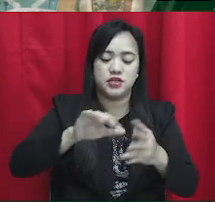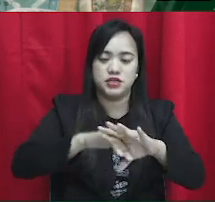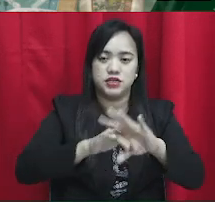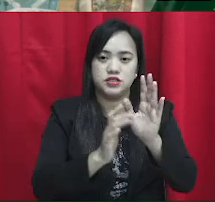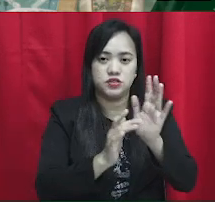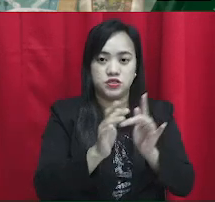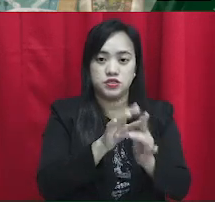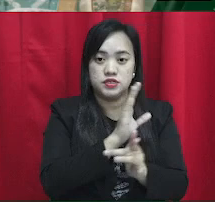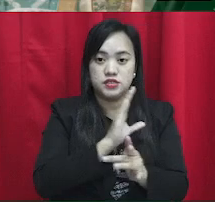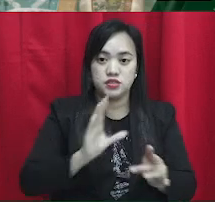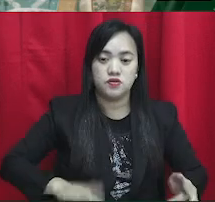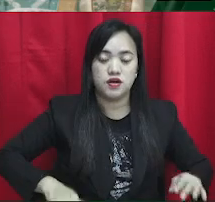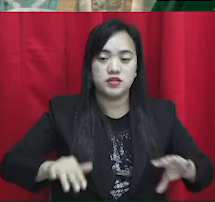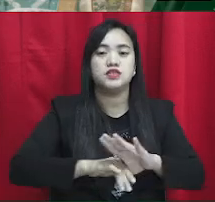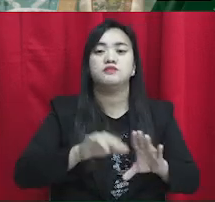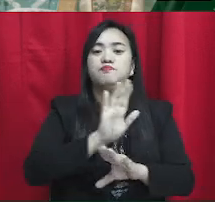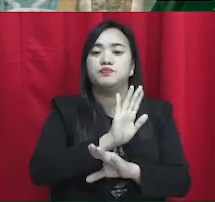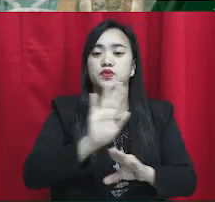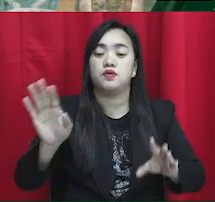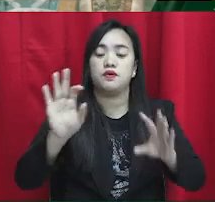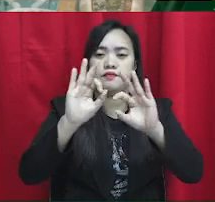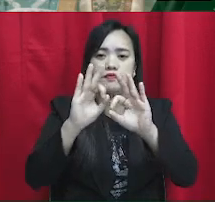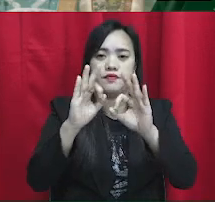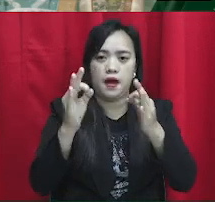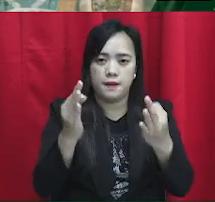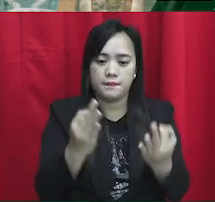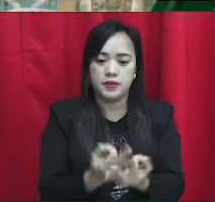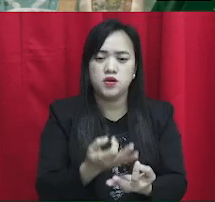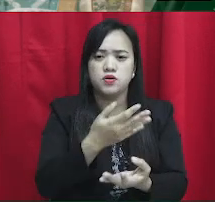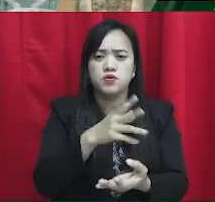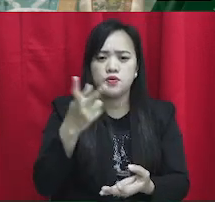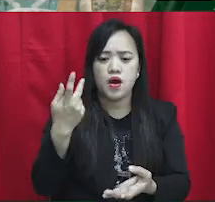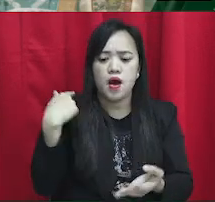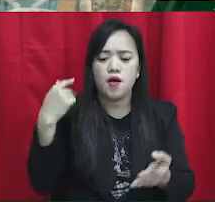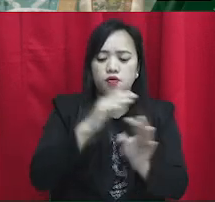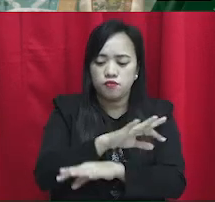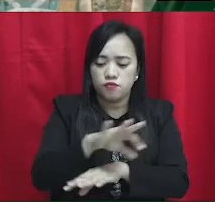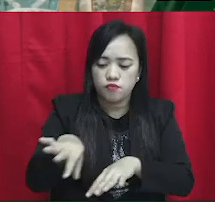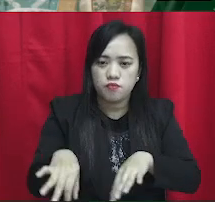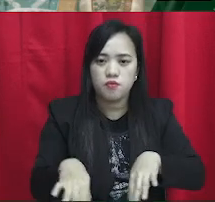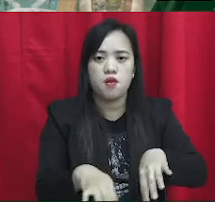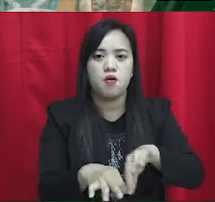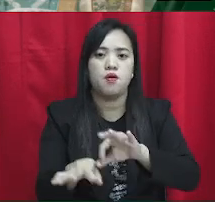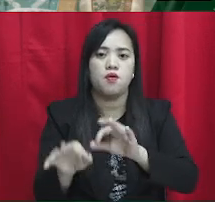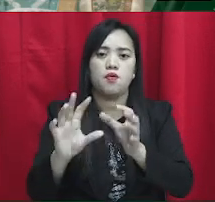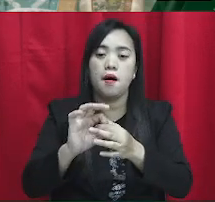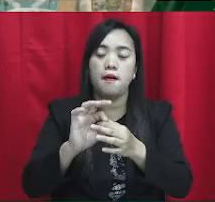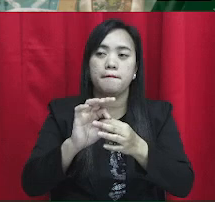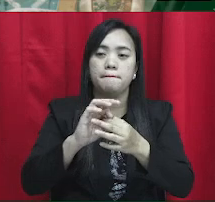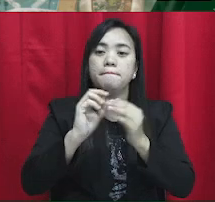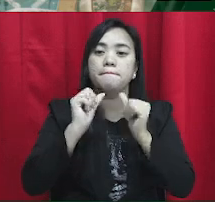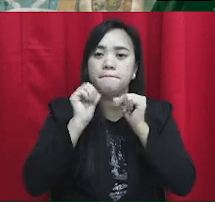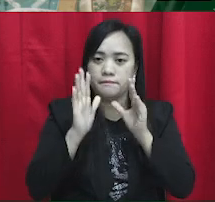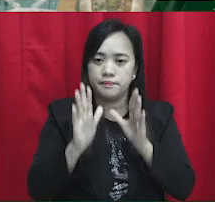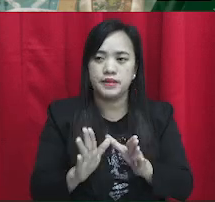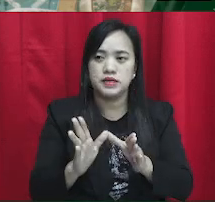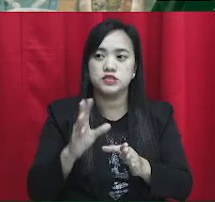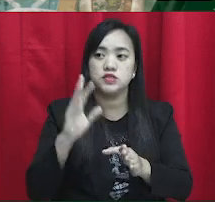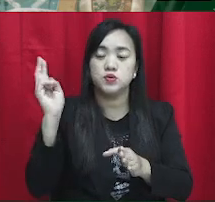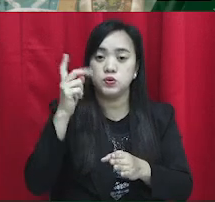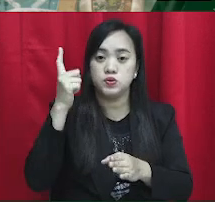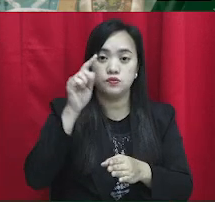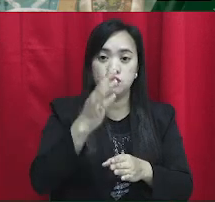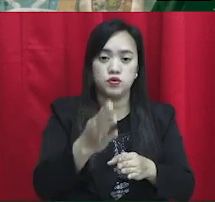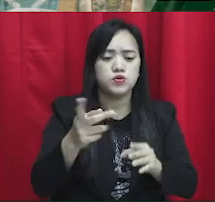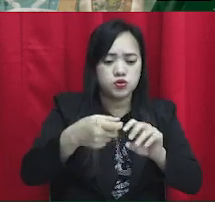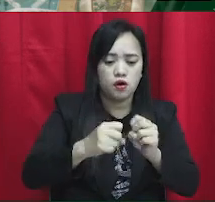po sa inyong pamilya. Kayo po ang maging daluyan ngayong Pasko. Ay kayo po ang maging gamitin ng Panginoon na instrumento para